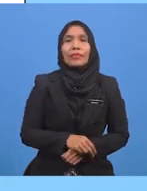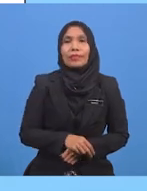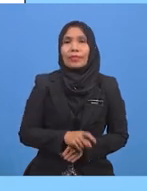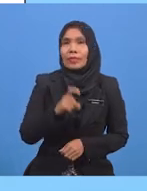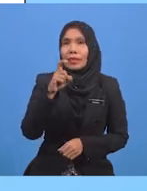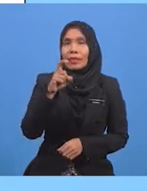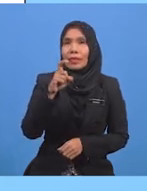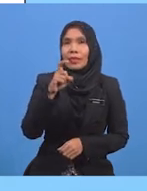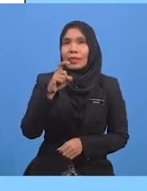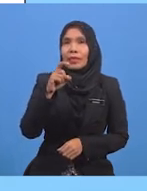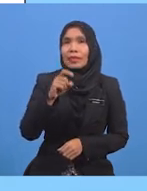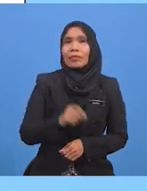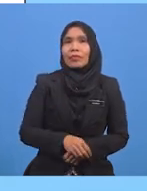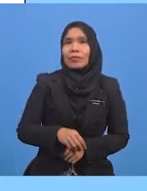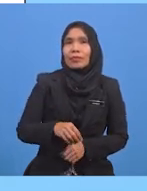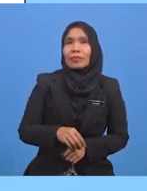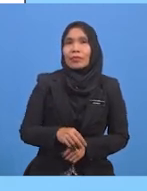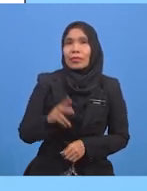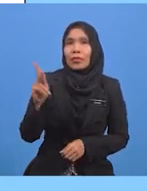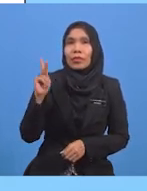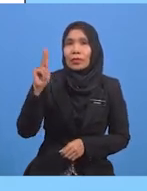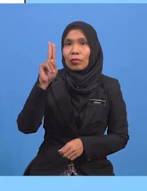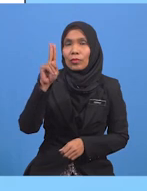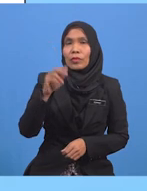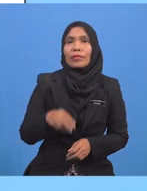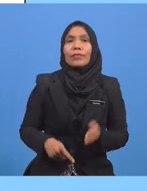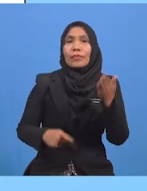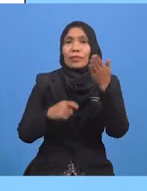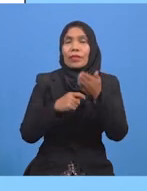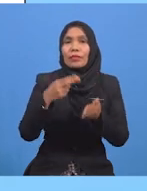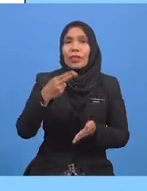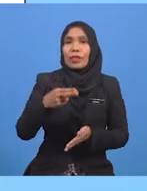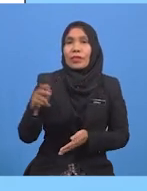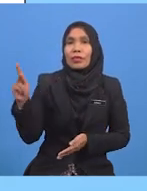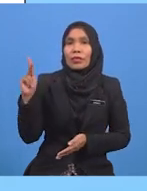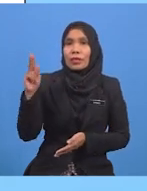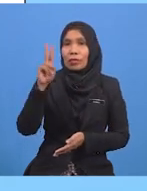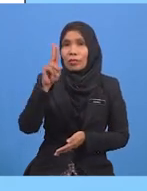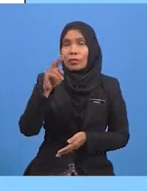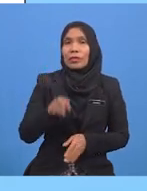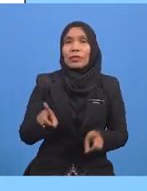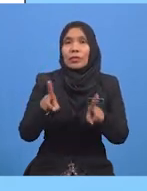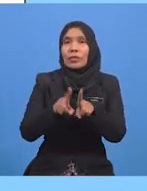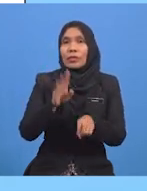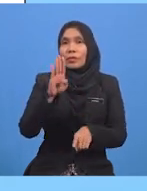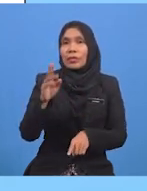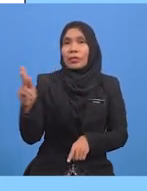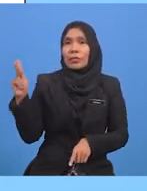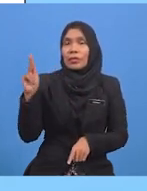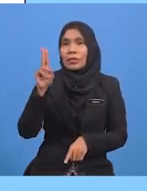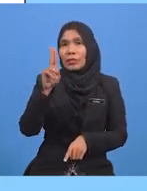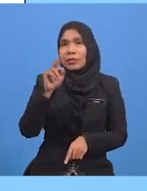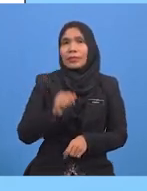2 tambah H kuasa 2 sama dengan B kuasa 2.